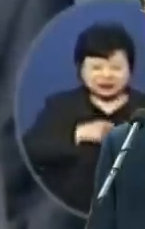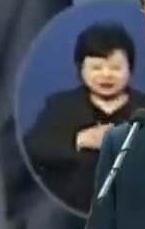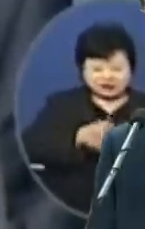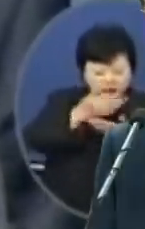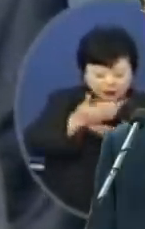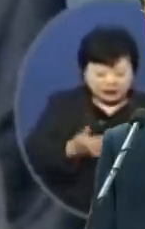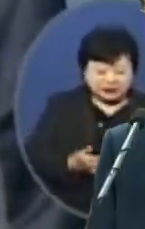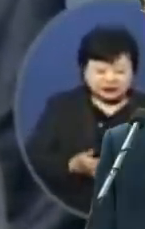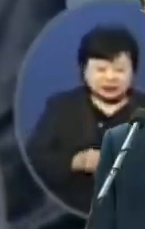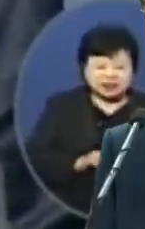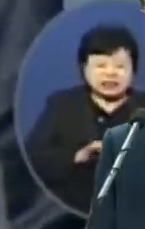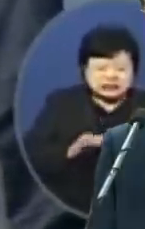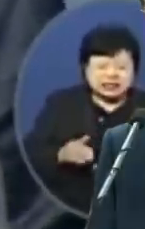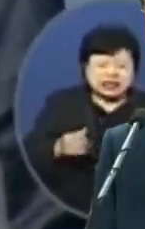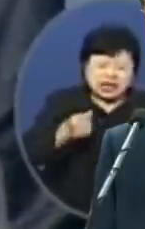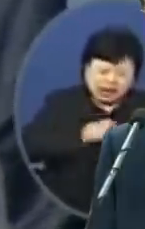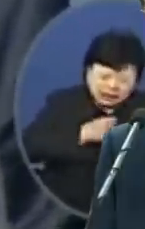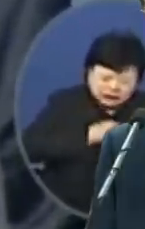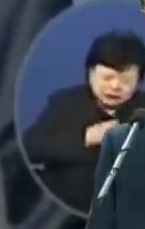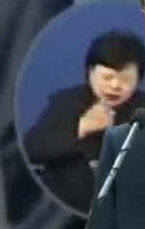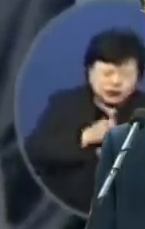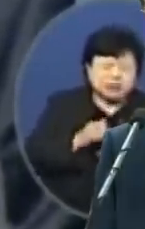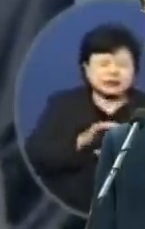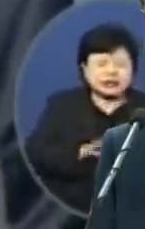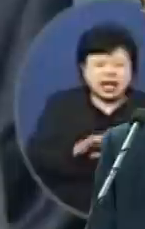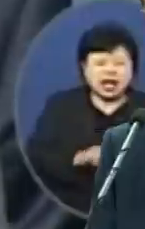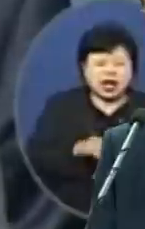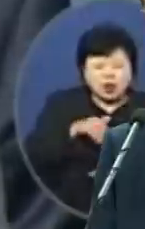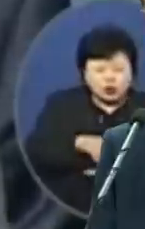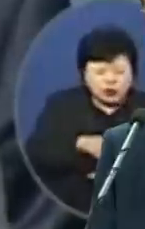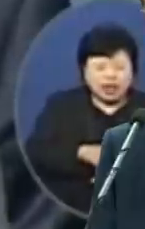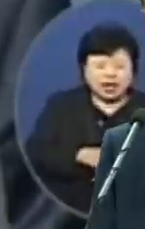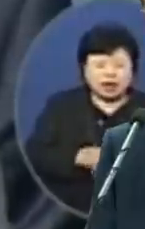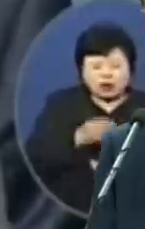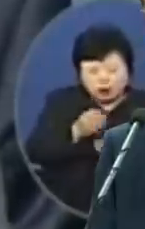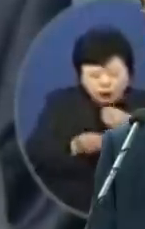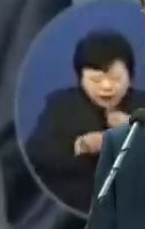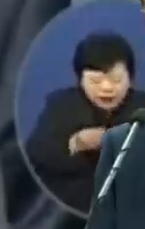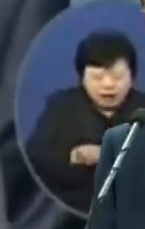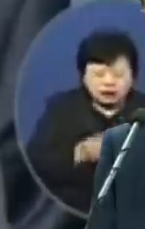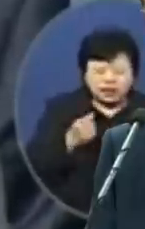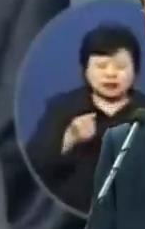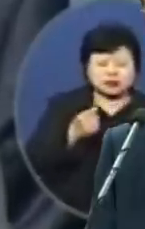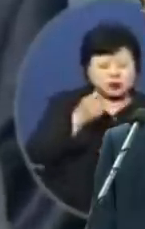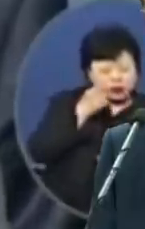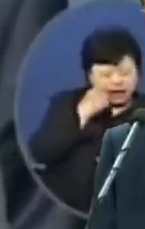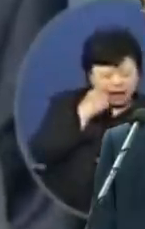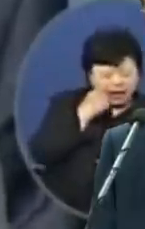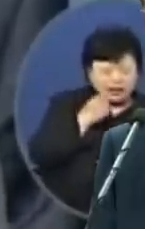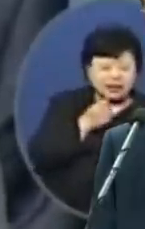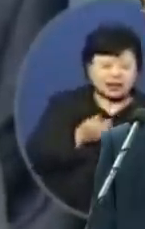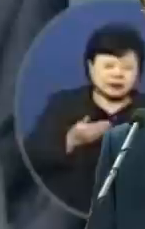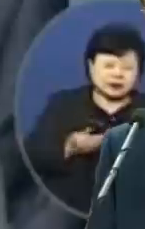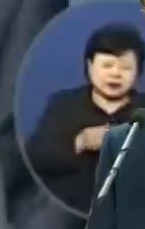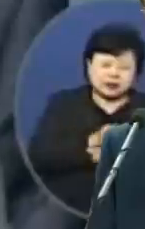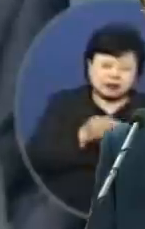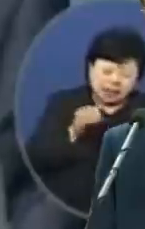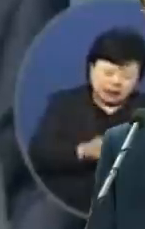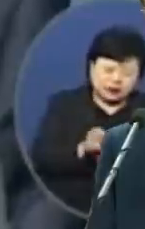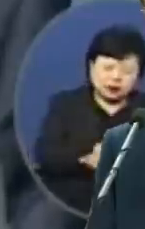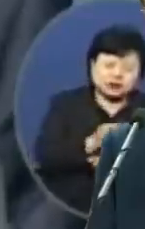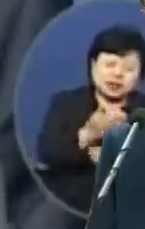나간 것은 저 세리 가슴을 치고 내가 죄인입니다. 나는 어찌할 수 없으니 내 힘으로는 아무것도 못합니다. 용서해